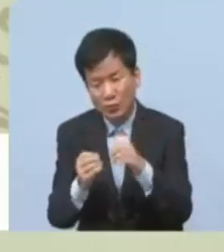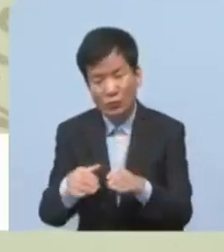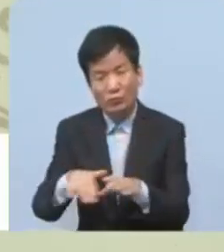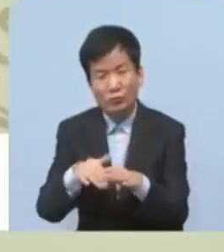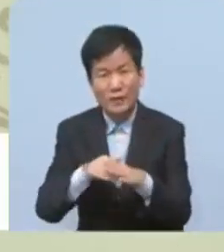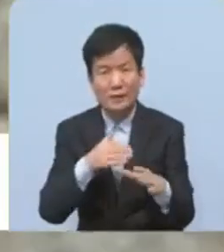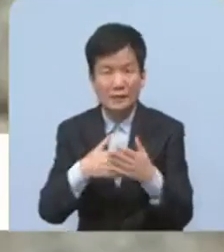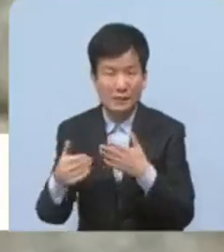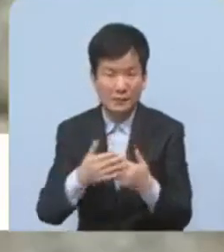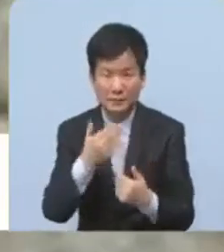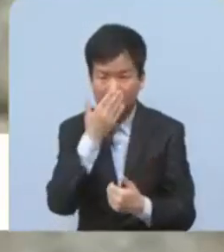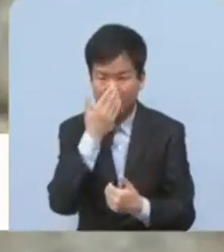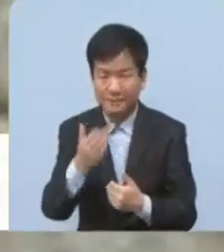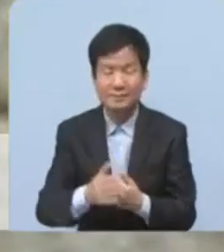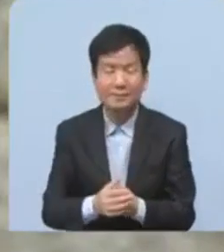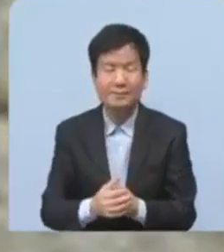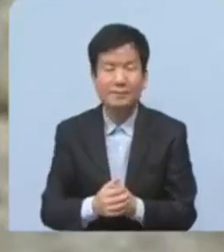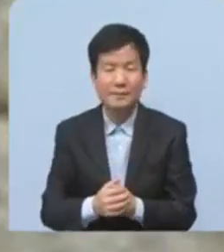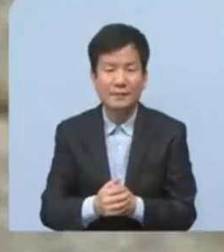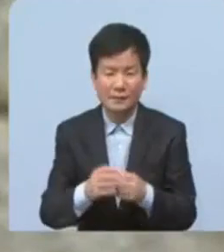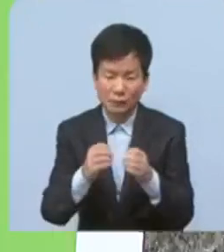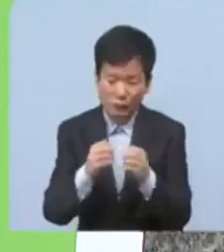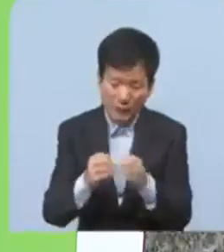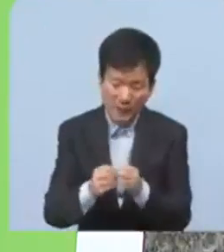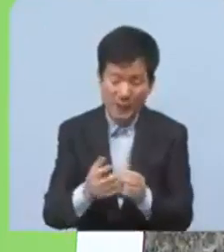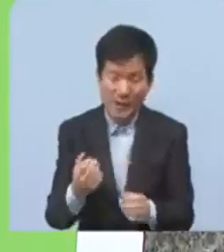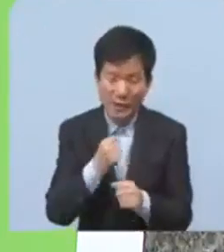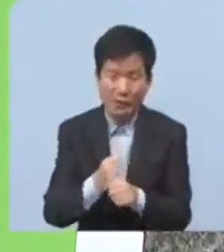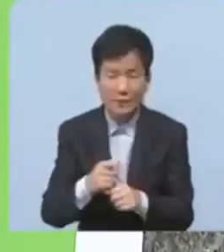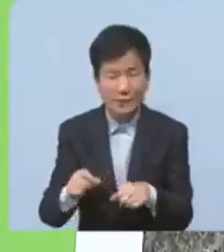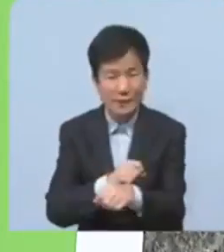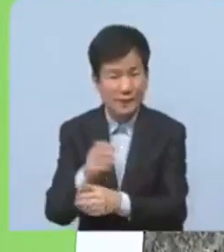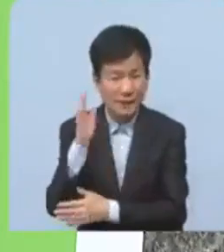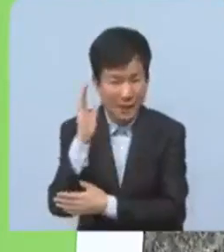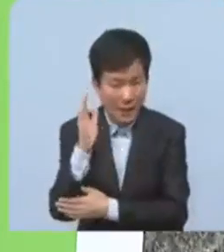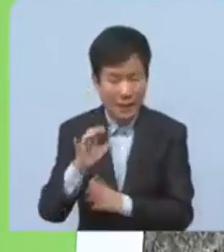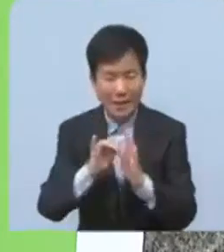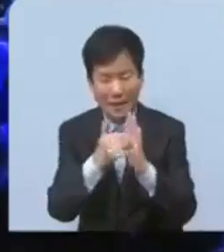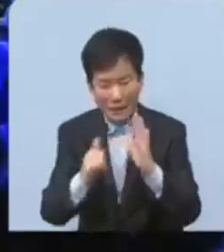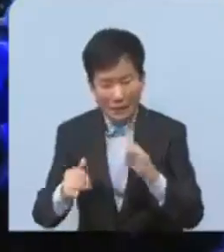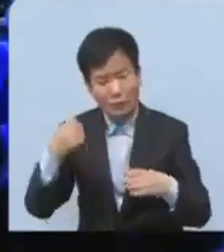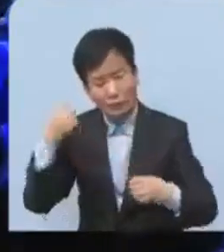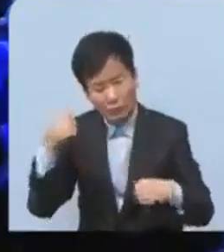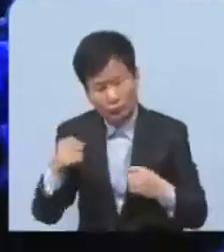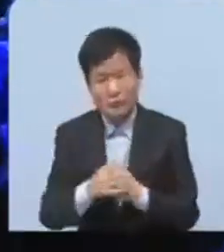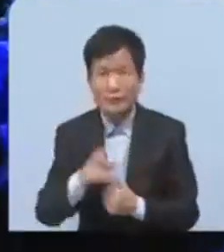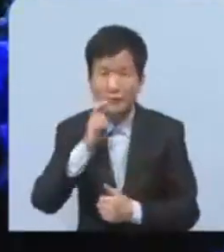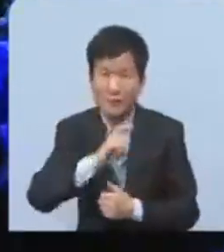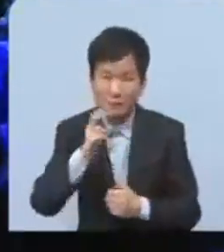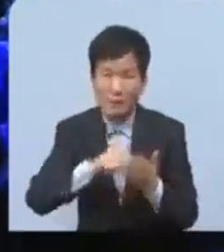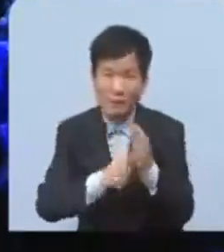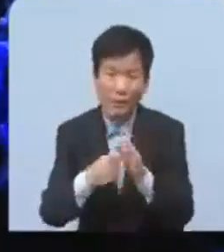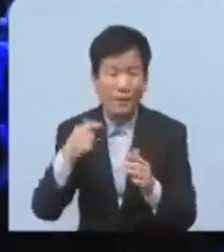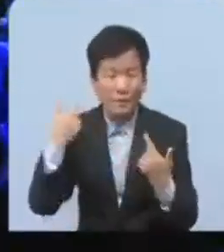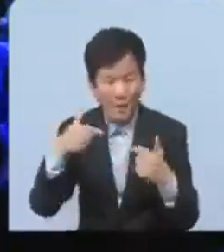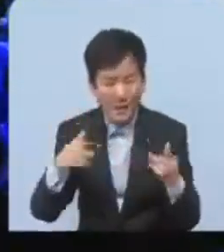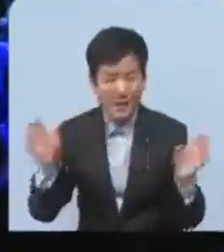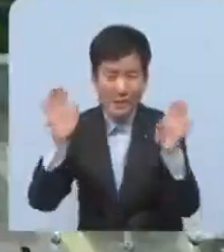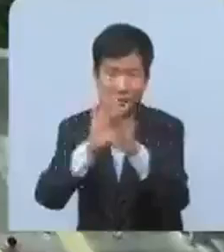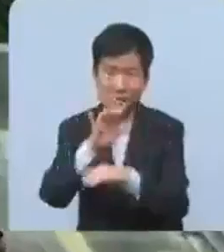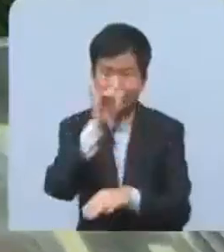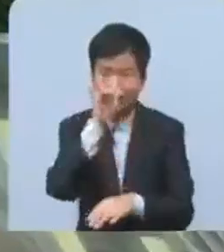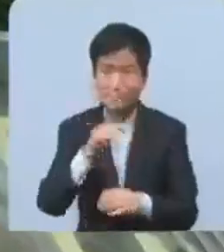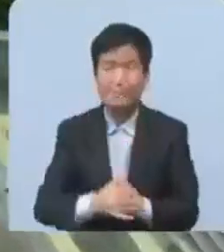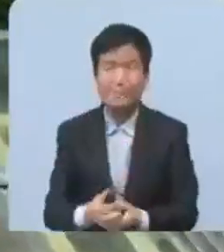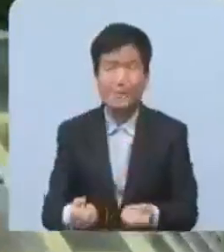있습니다 기록과 문명 문자 등을 소재로 한 명사 특강 과 가족 마당극 음악회 공연이 매일 저녁 이어집니다